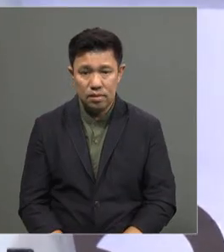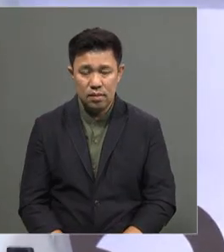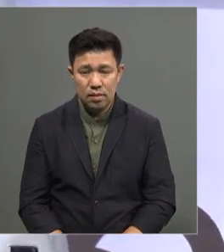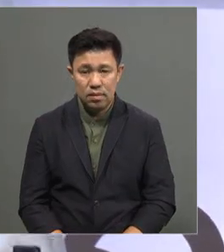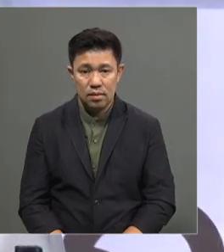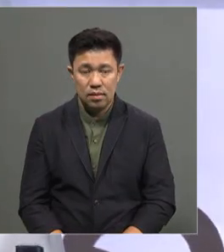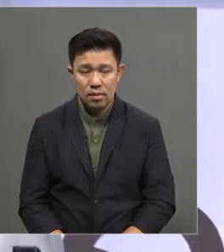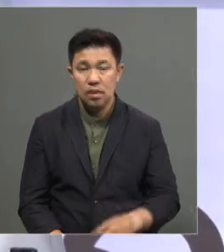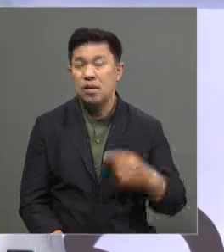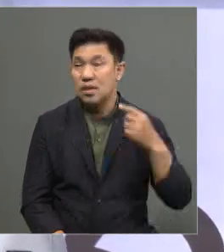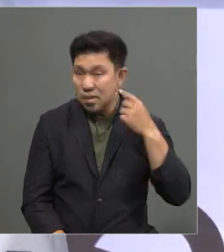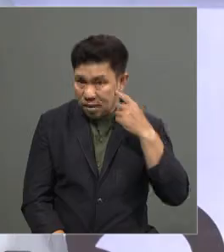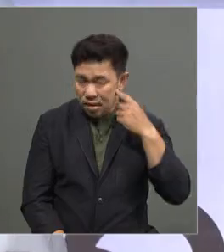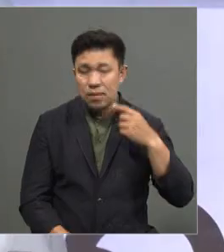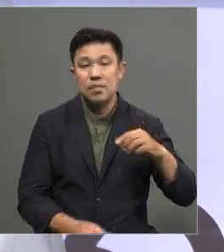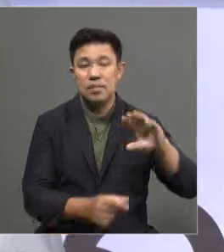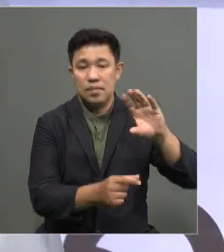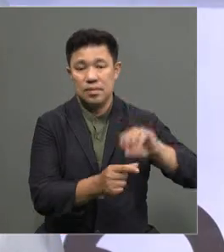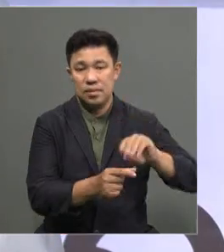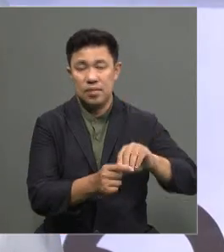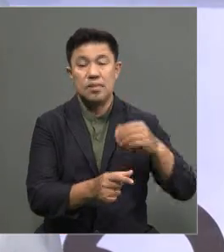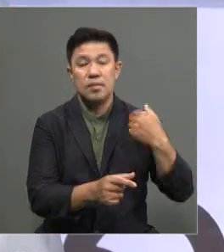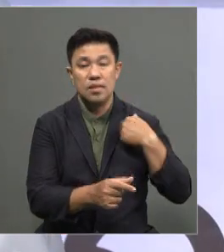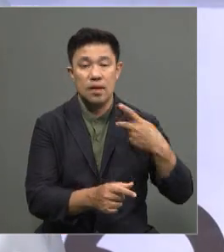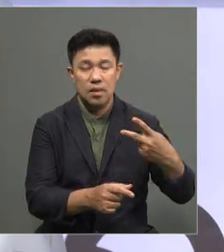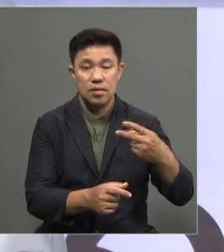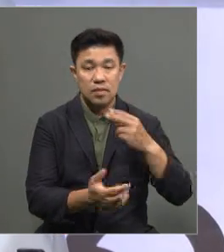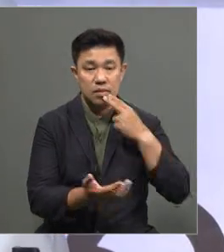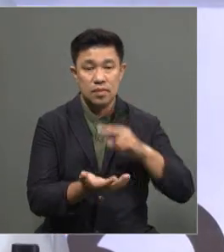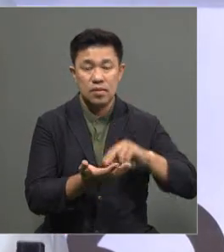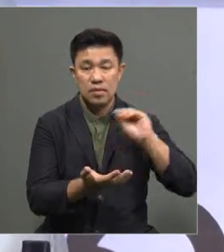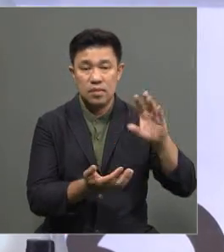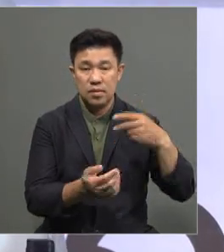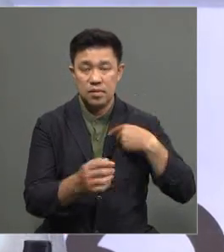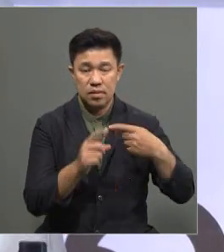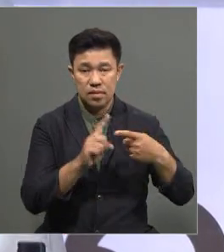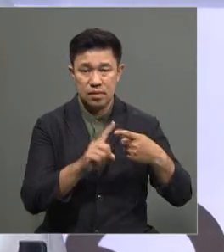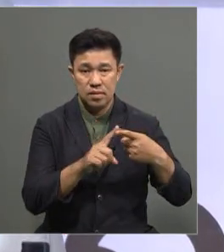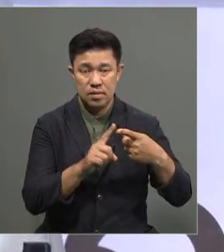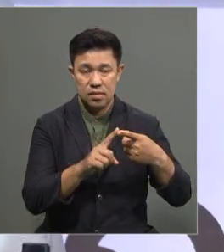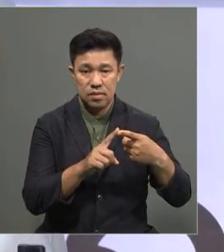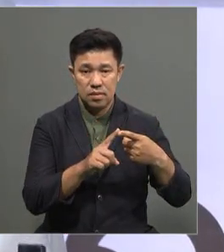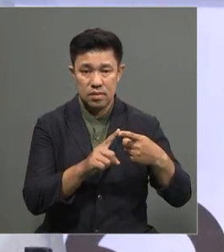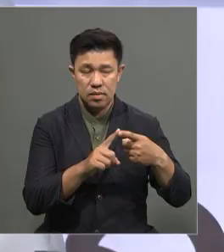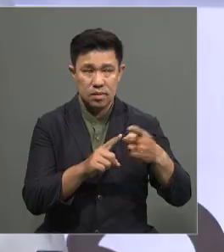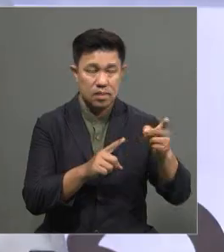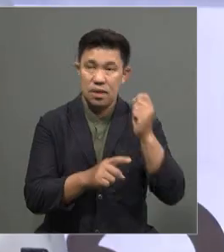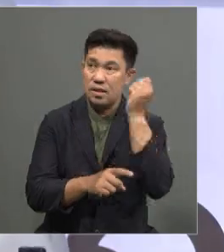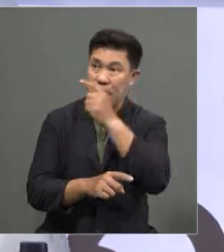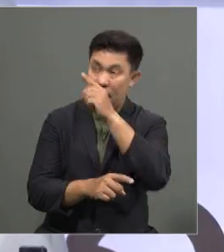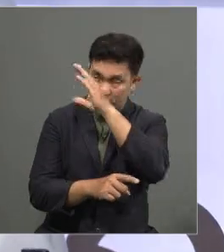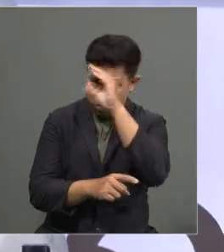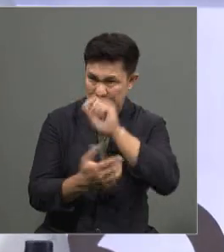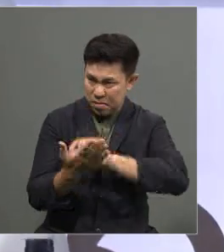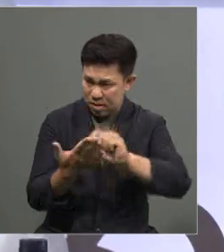ของคลิปเสียง2คลิปที่ส่งไปคือถ้าเขียนให้จ้างพี่หนุ่มเขียนสคริปต์20ล้าน